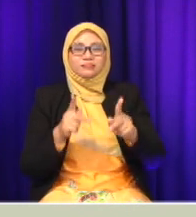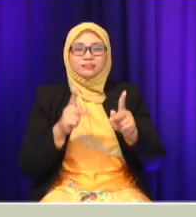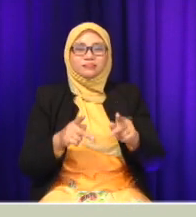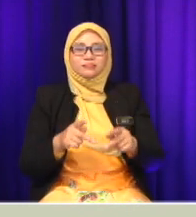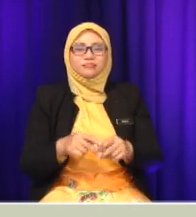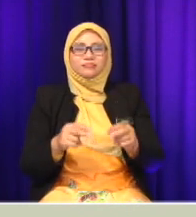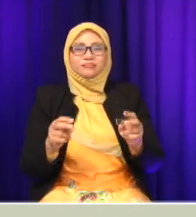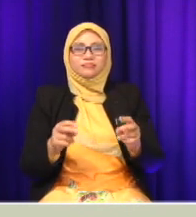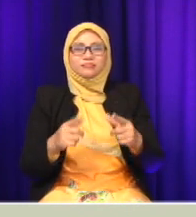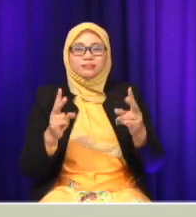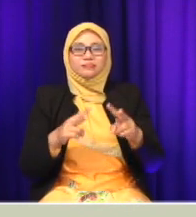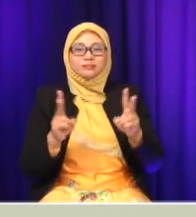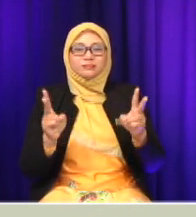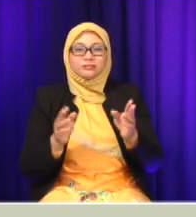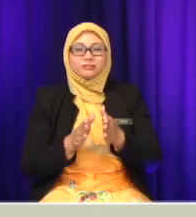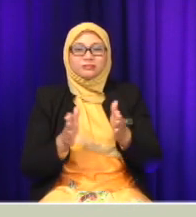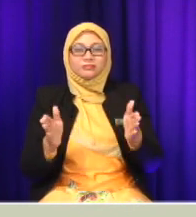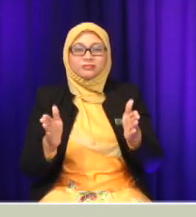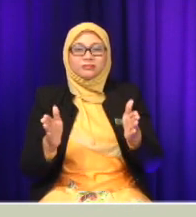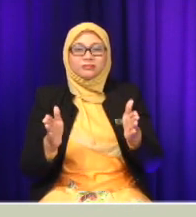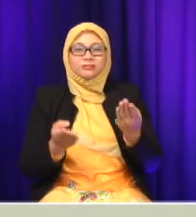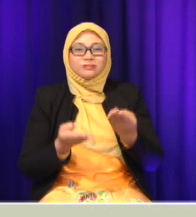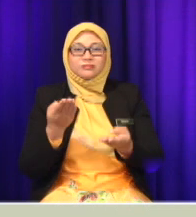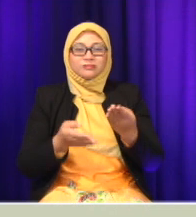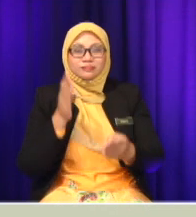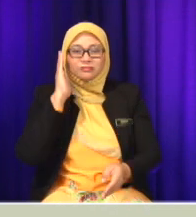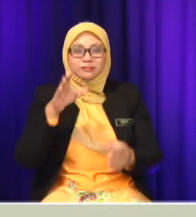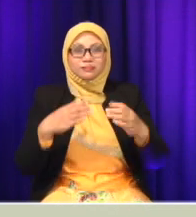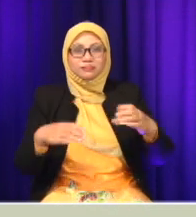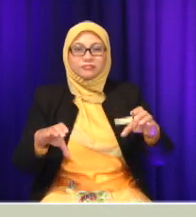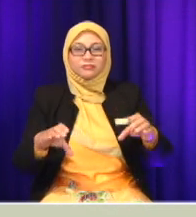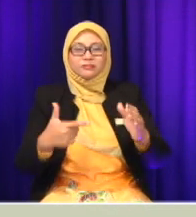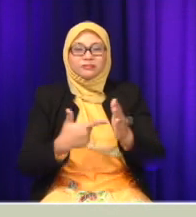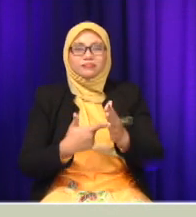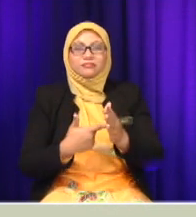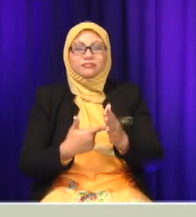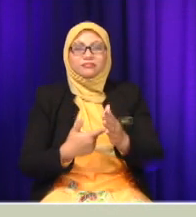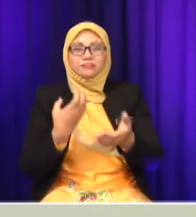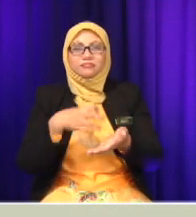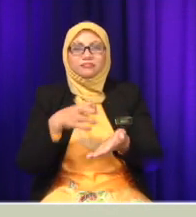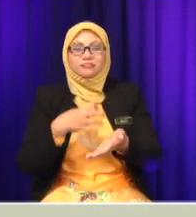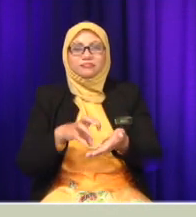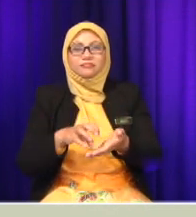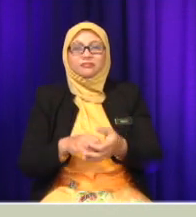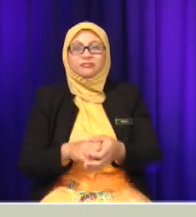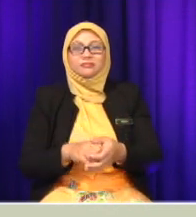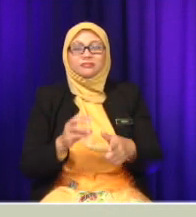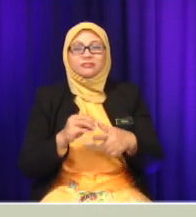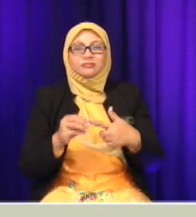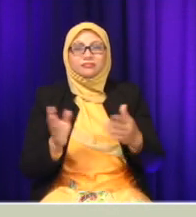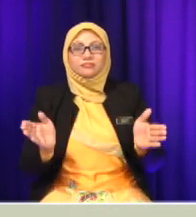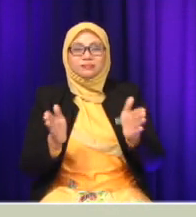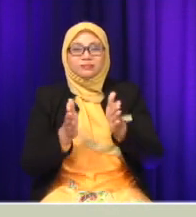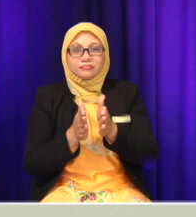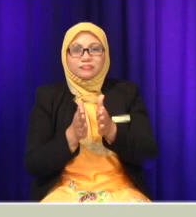lebarok kalau terlalu lebar Kemungkinan dia akan lebih cepat mengalami kehausan yang ketiga terlalu nipis mungkin